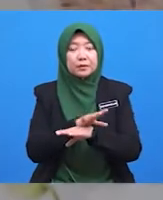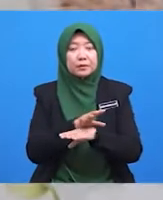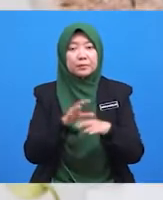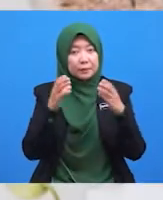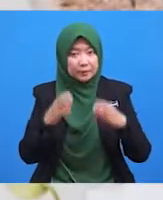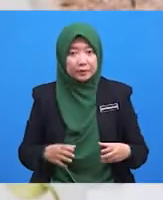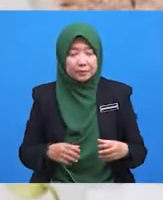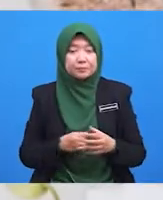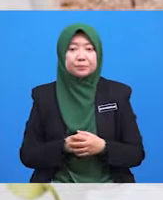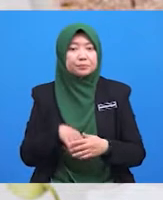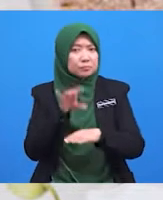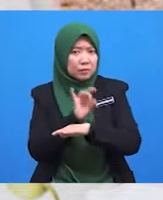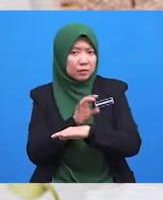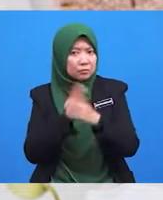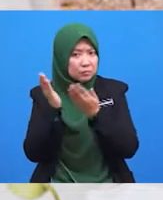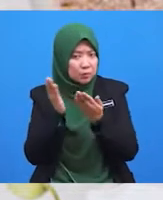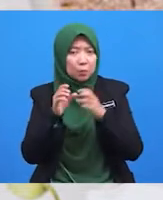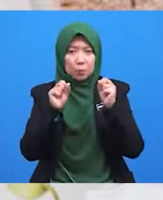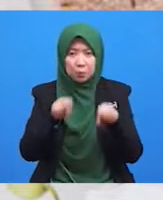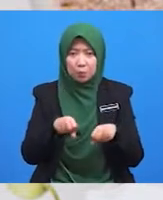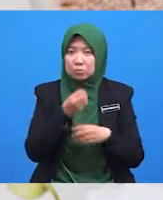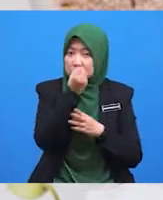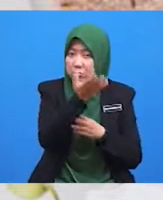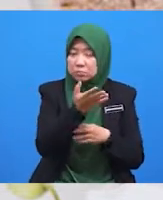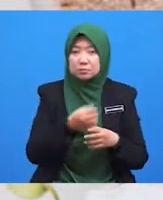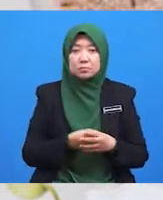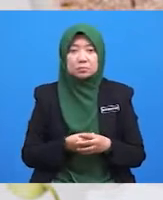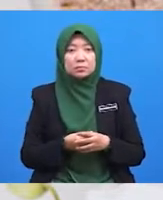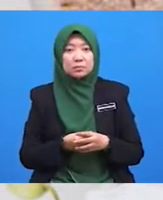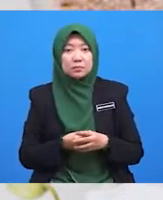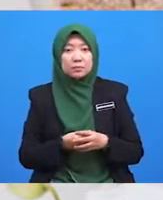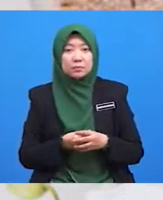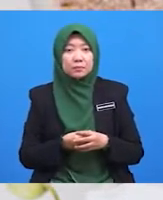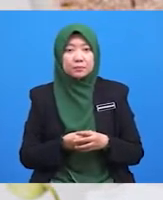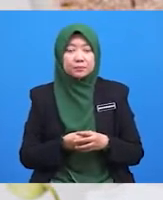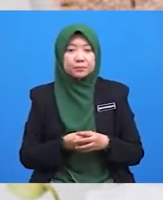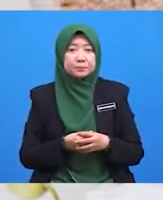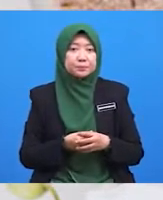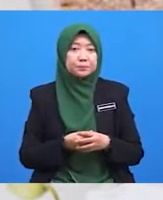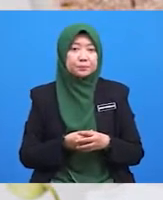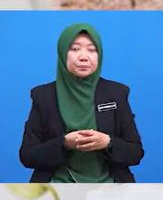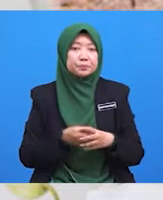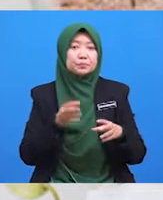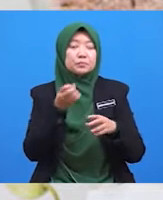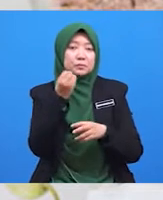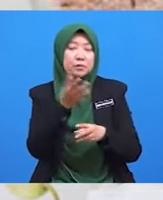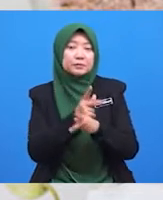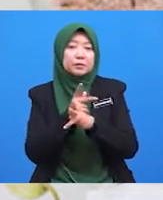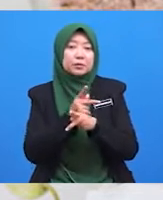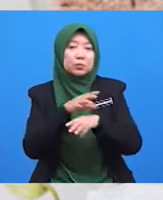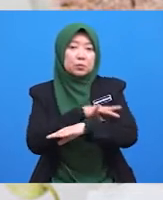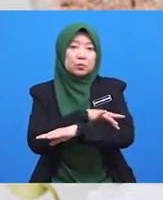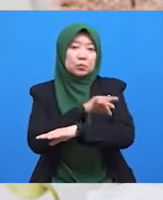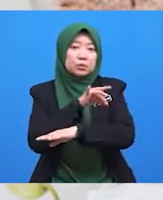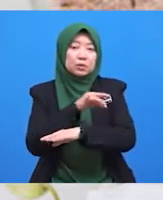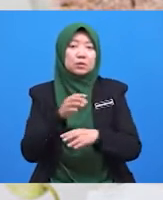pelanggan. Antara khidmat nasihat yang boleh diberikan adalah mengesyorkan penjagaan kulit yang